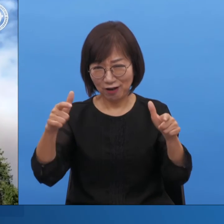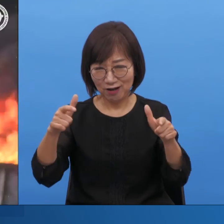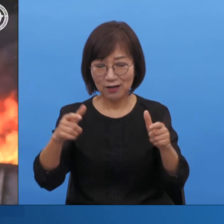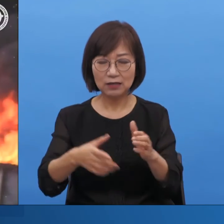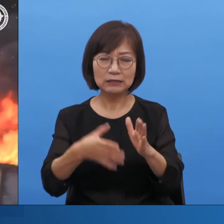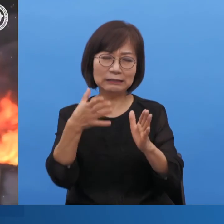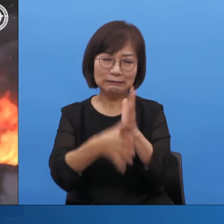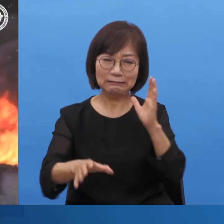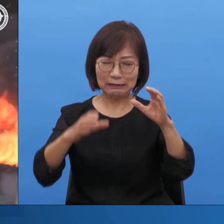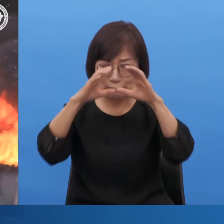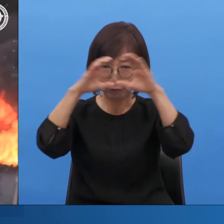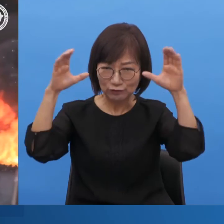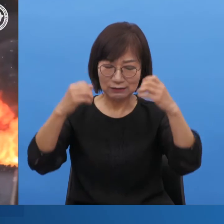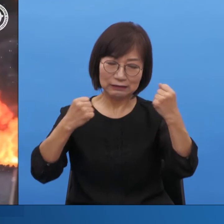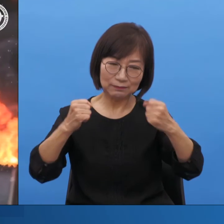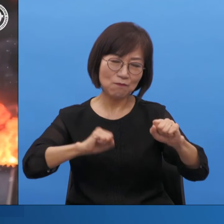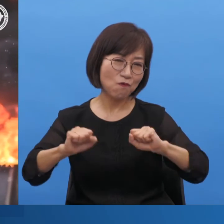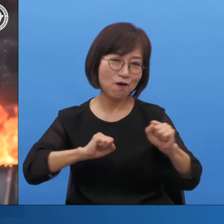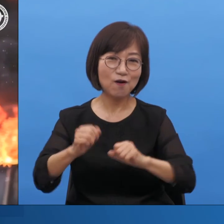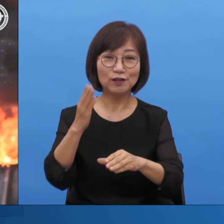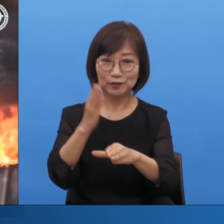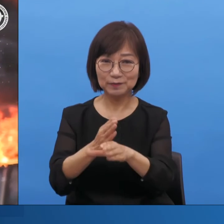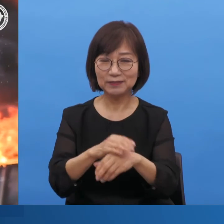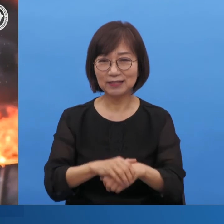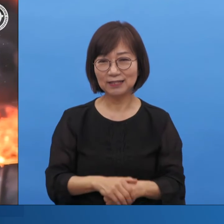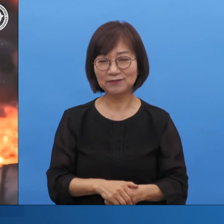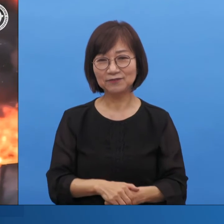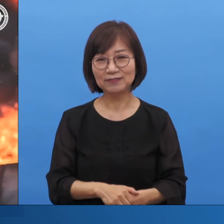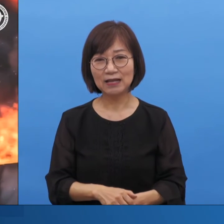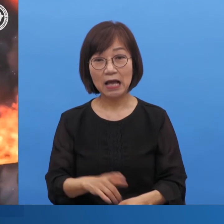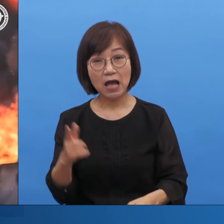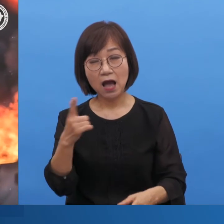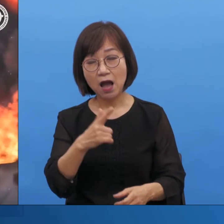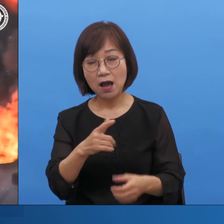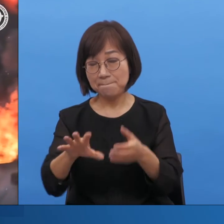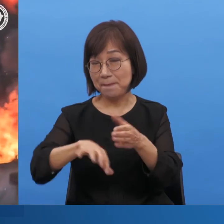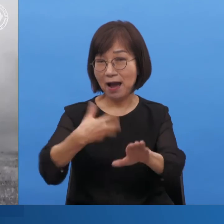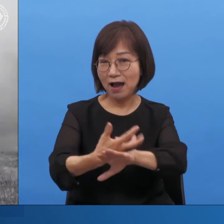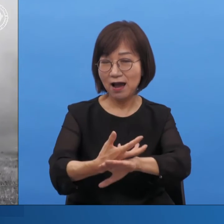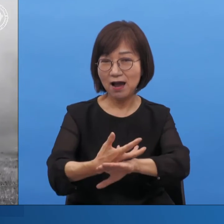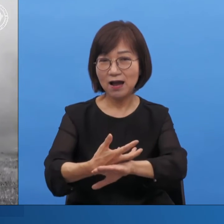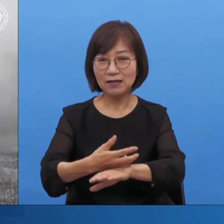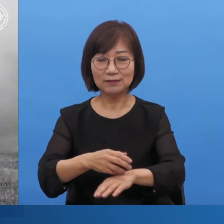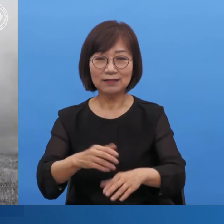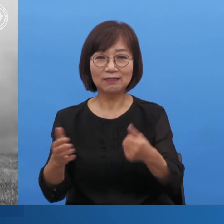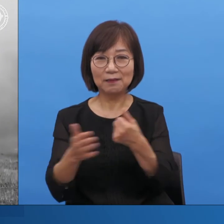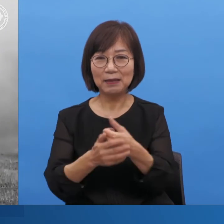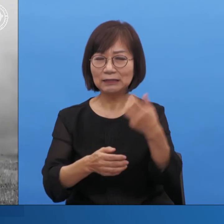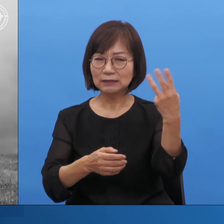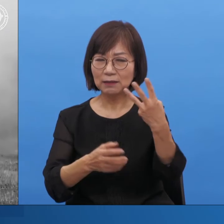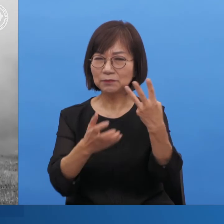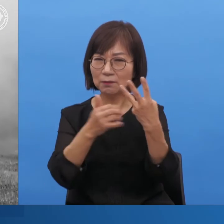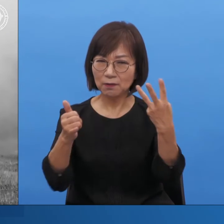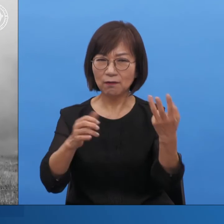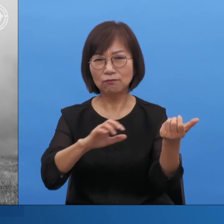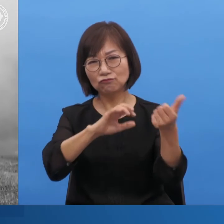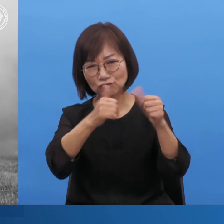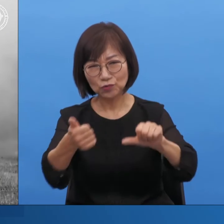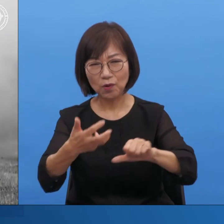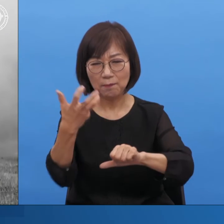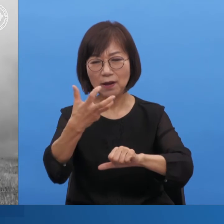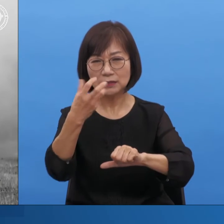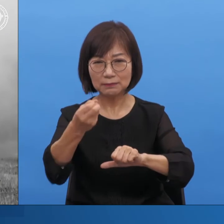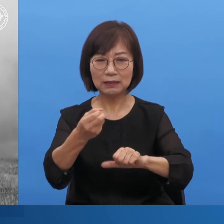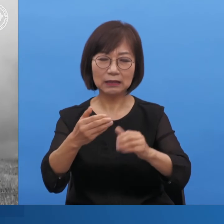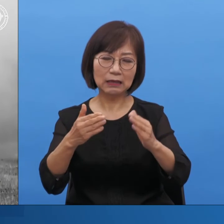있고 2017년부터 현재까지 일어난 극단주의 무슬림들의 폭력적인 반란으로 인해 약 3천여 명의 사상자와 80만여 명의